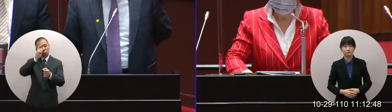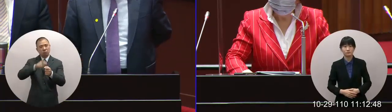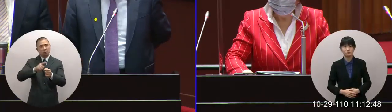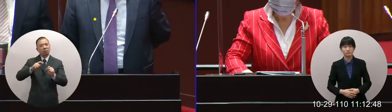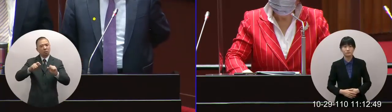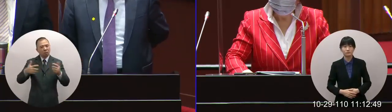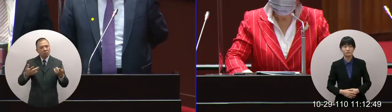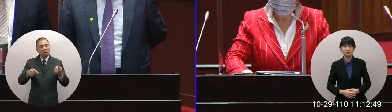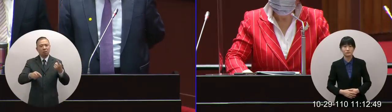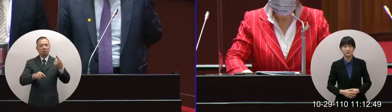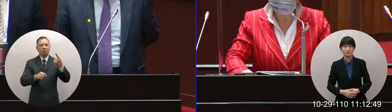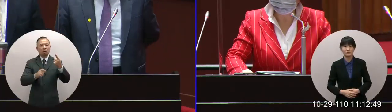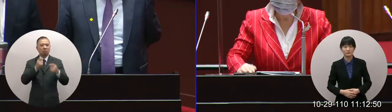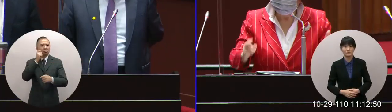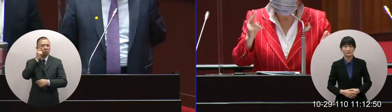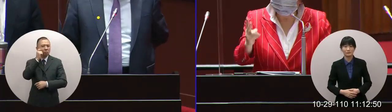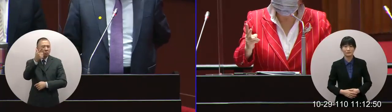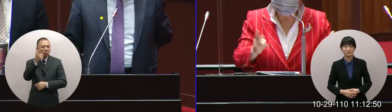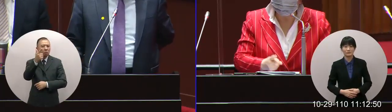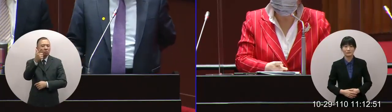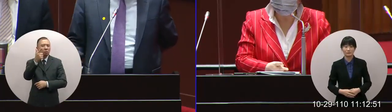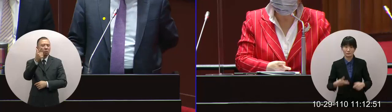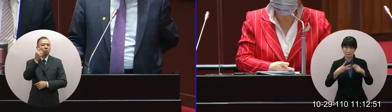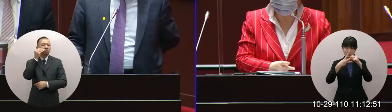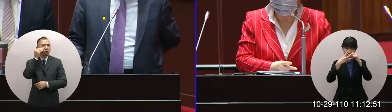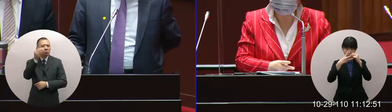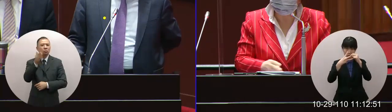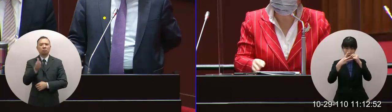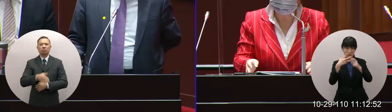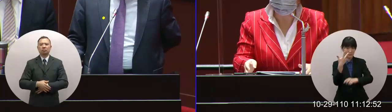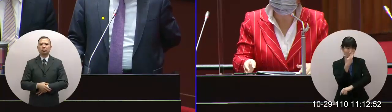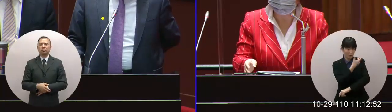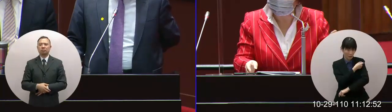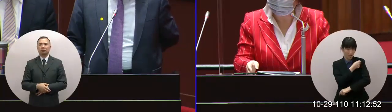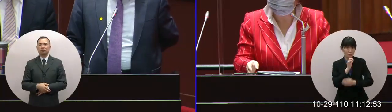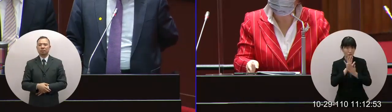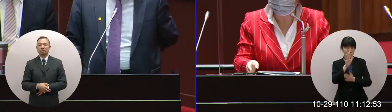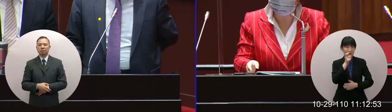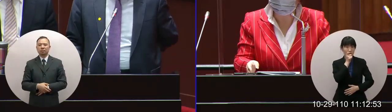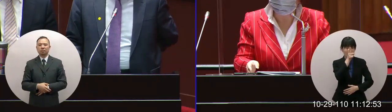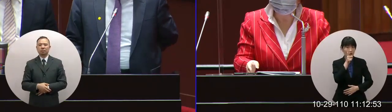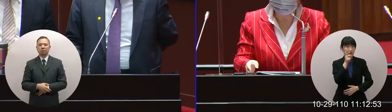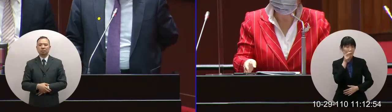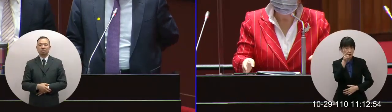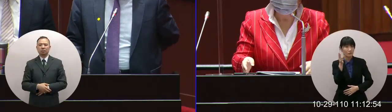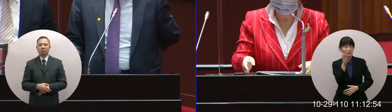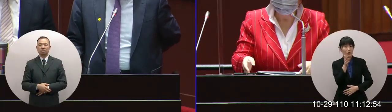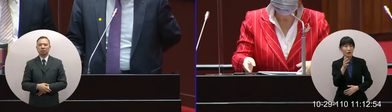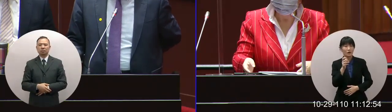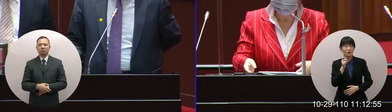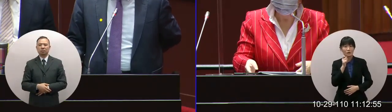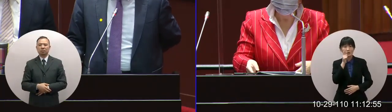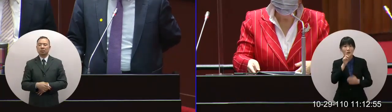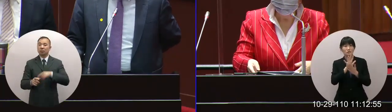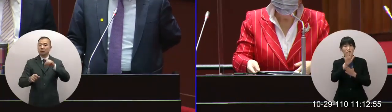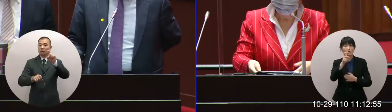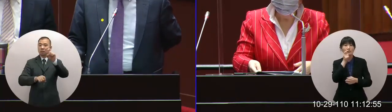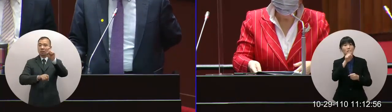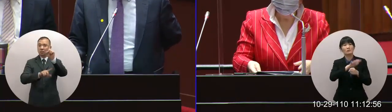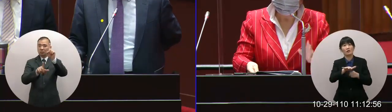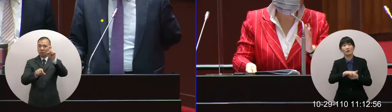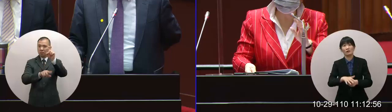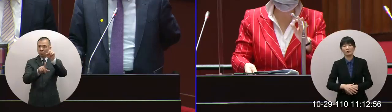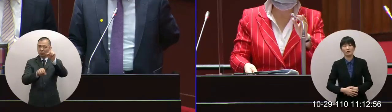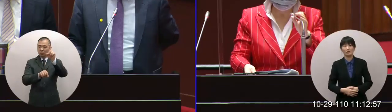概6到9个月了哈。 不是，第二剂之后6个月、6、7个月吧，对不对？下个月就6个月喽。 下个月进到6个月